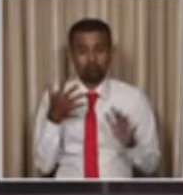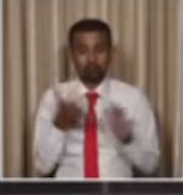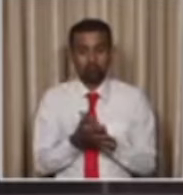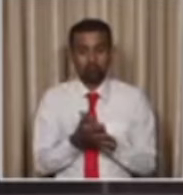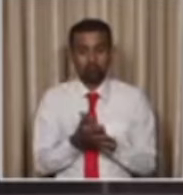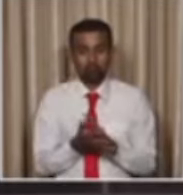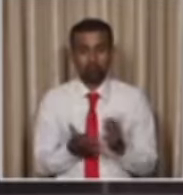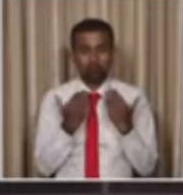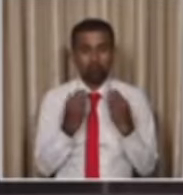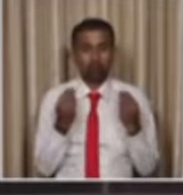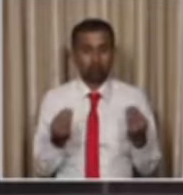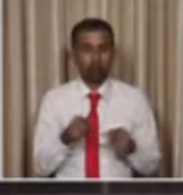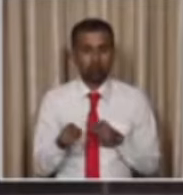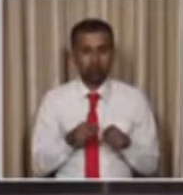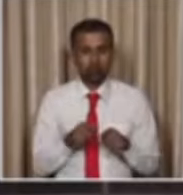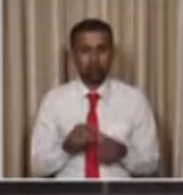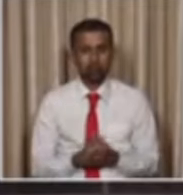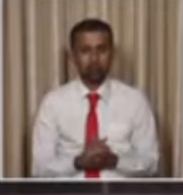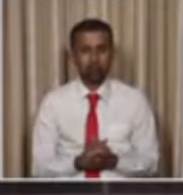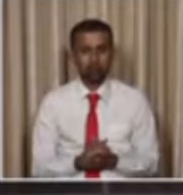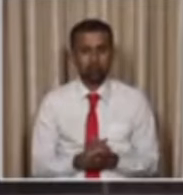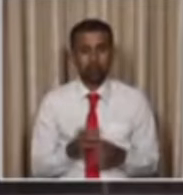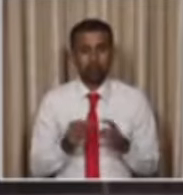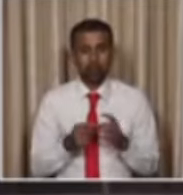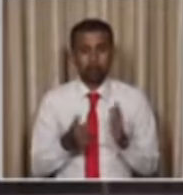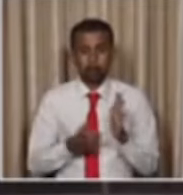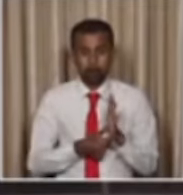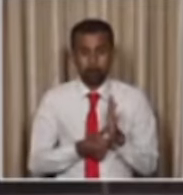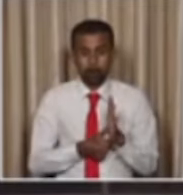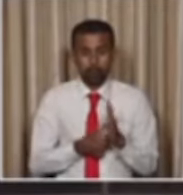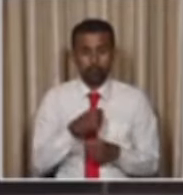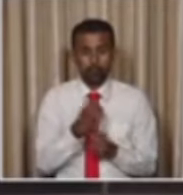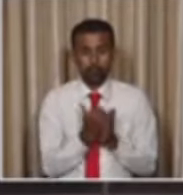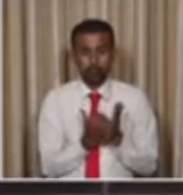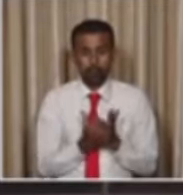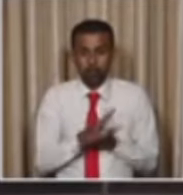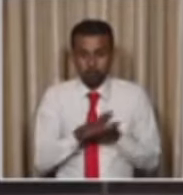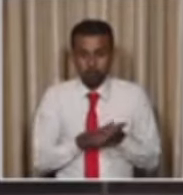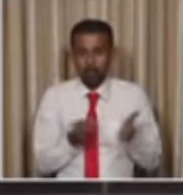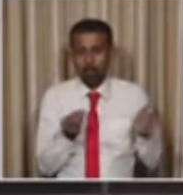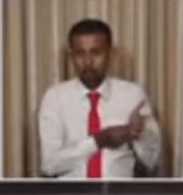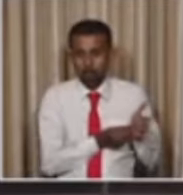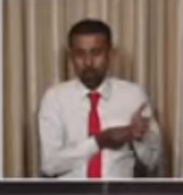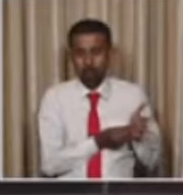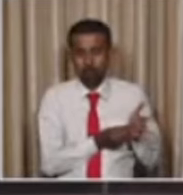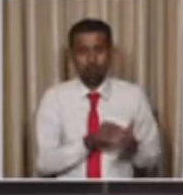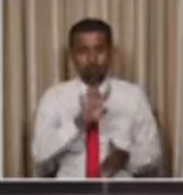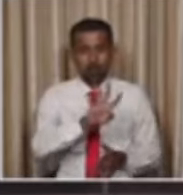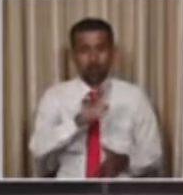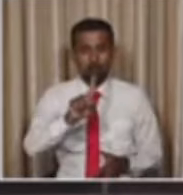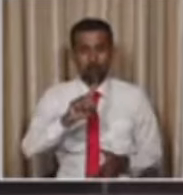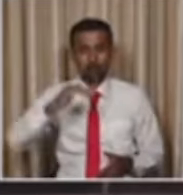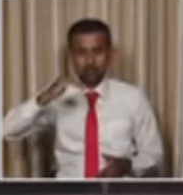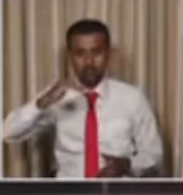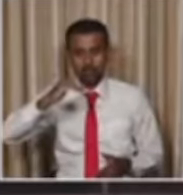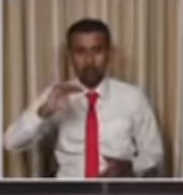වැරදි මඟ පෙන්වීමක් කරලා තියෙනවා කියලා මට පුදුමයි. මේ පනතේ ආණ්ඩුකම ව්‍යවස්ථාවේ ඉත ඉතා පැහැදිලිව සඳහන් කරනවා